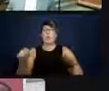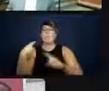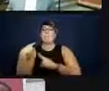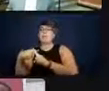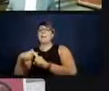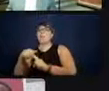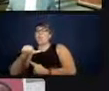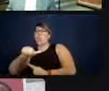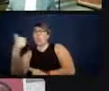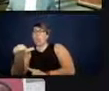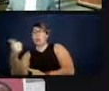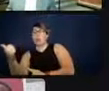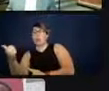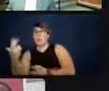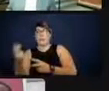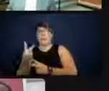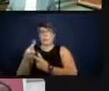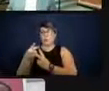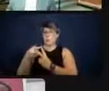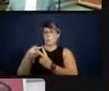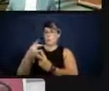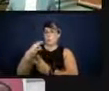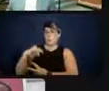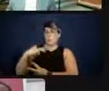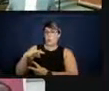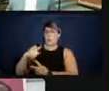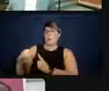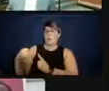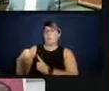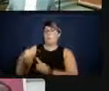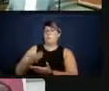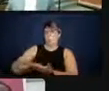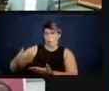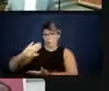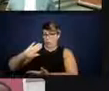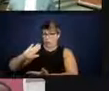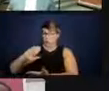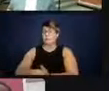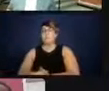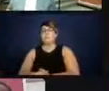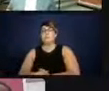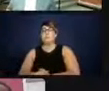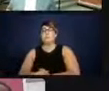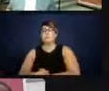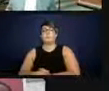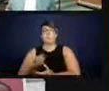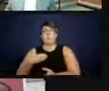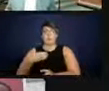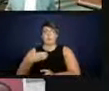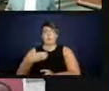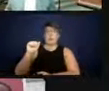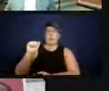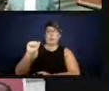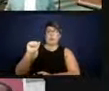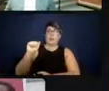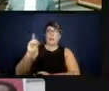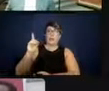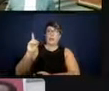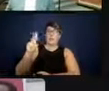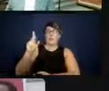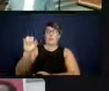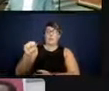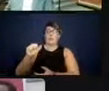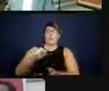دبلوم إضافي، ربما يحصلون على تهنئة بالمشاركة في مؤسسة أخرى